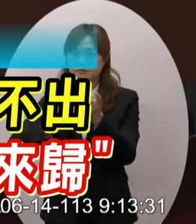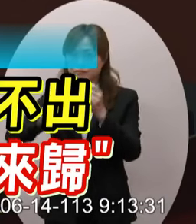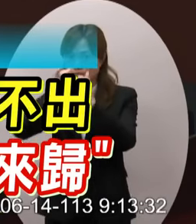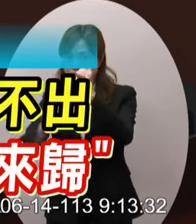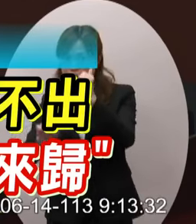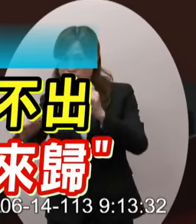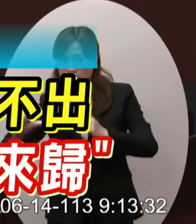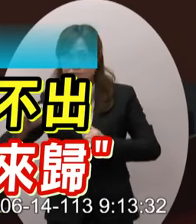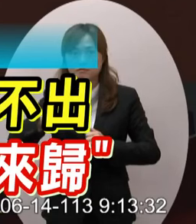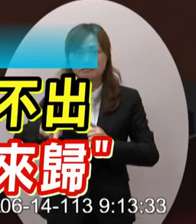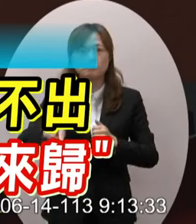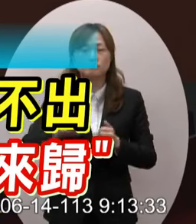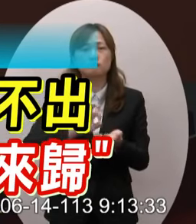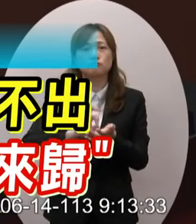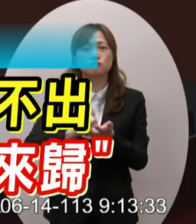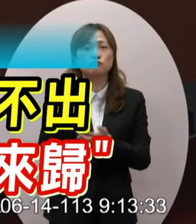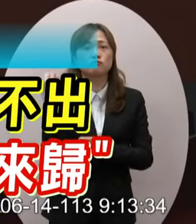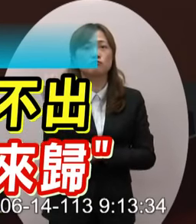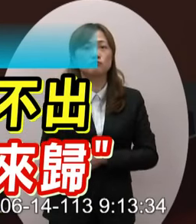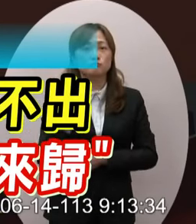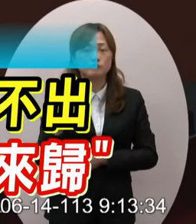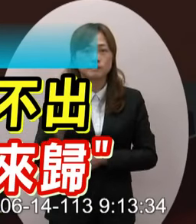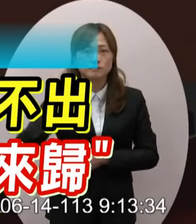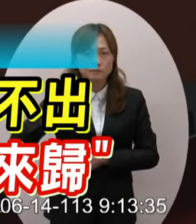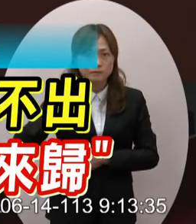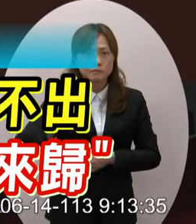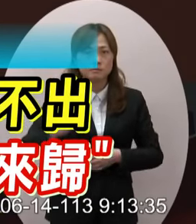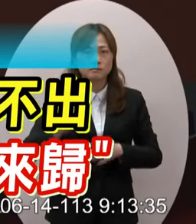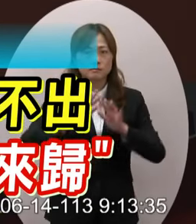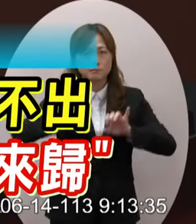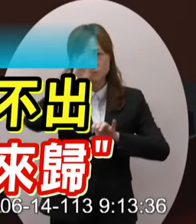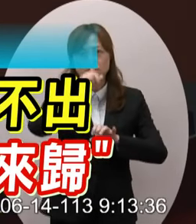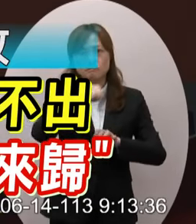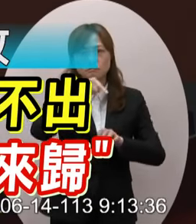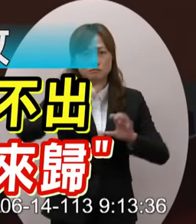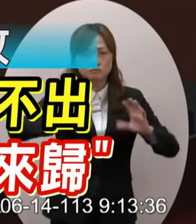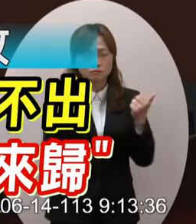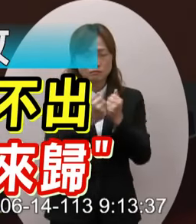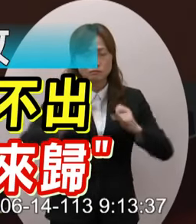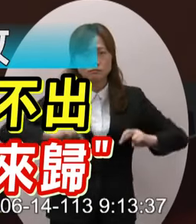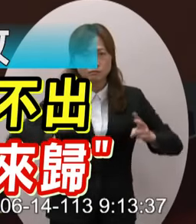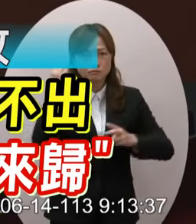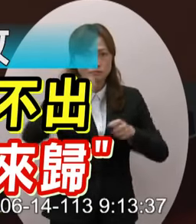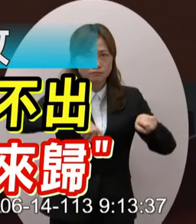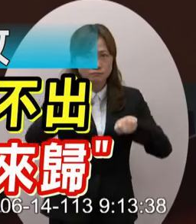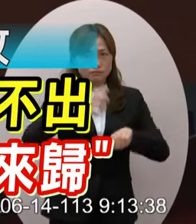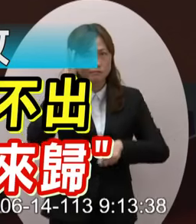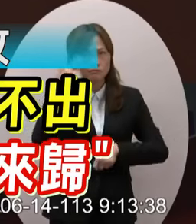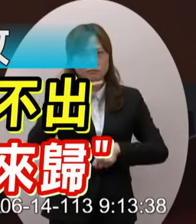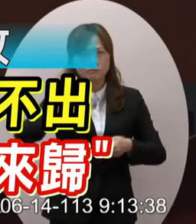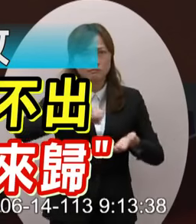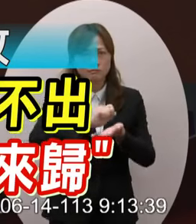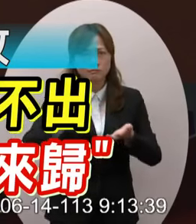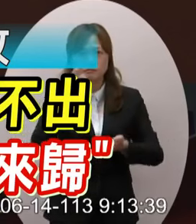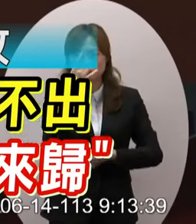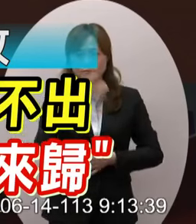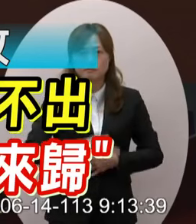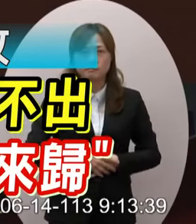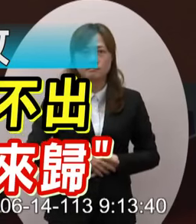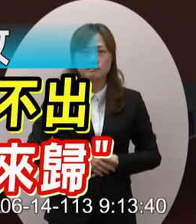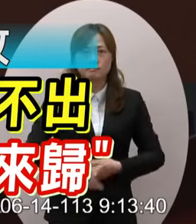党说国会改革法案太难，写不出来。回到台湾，执政党全